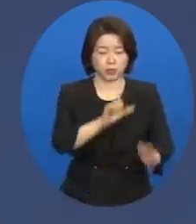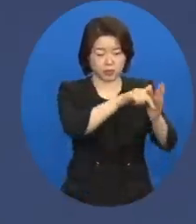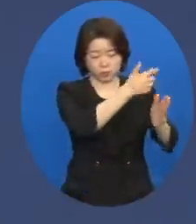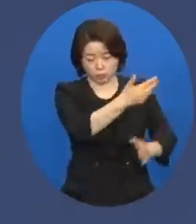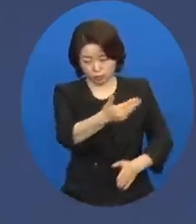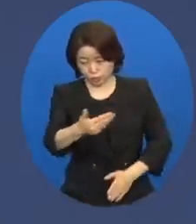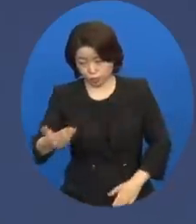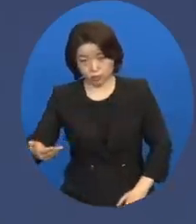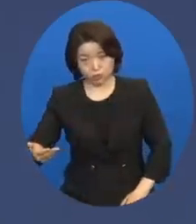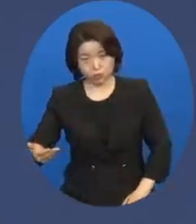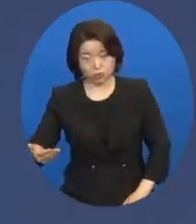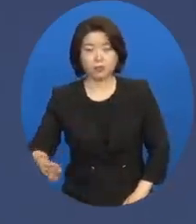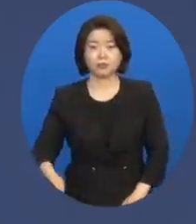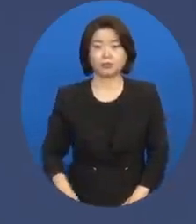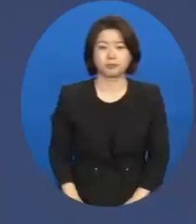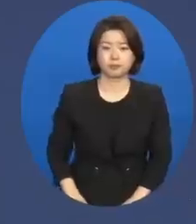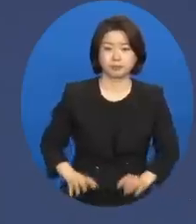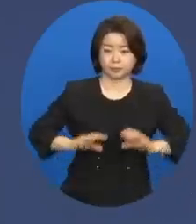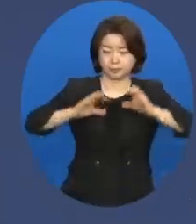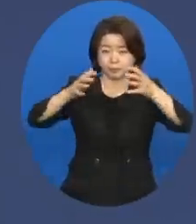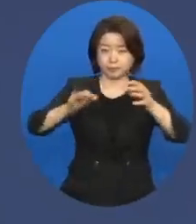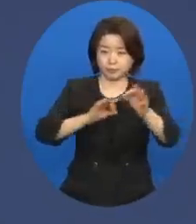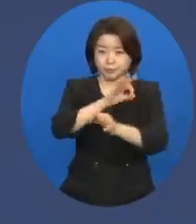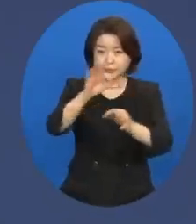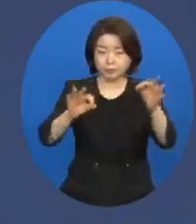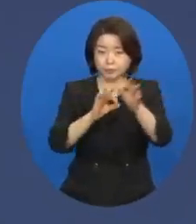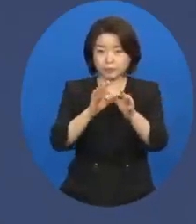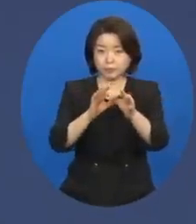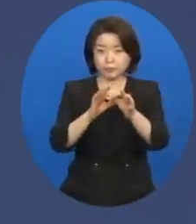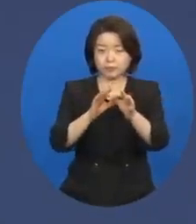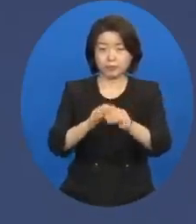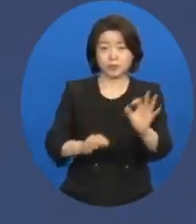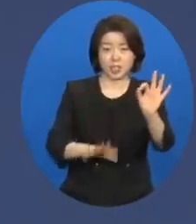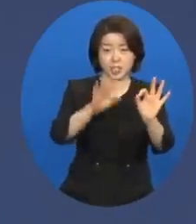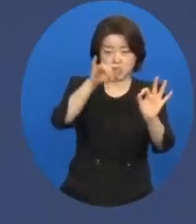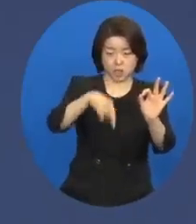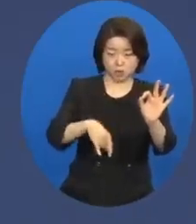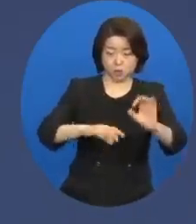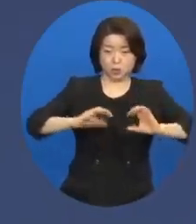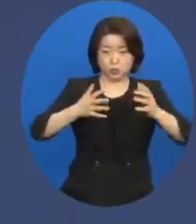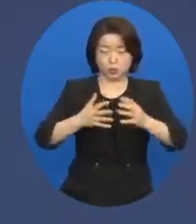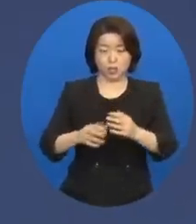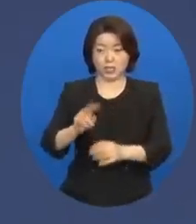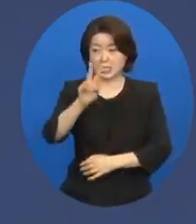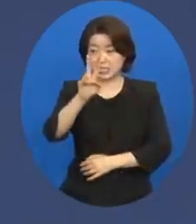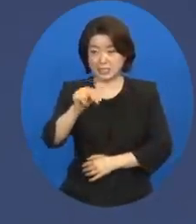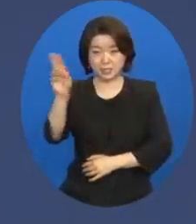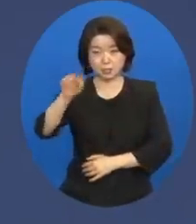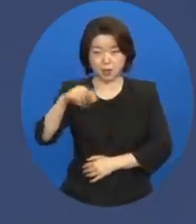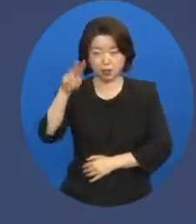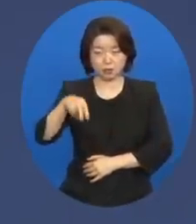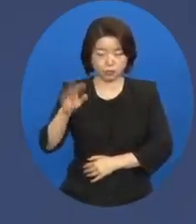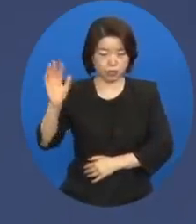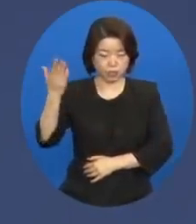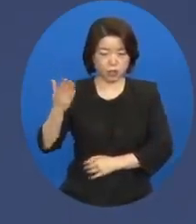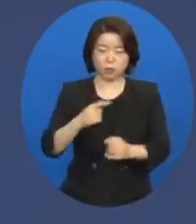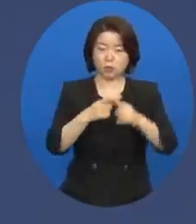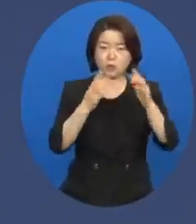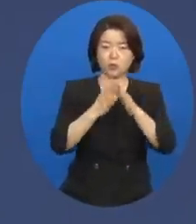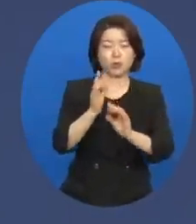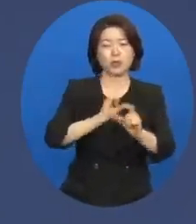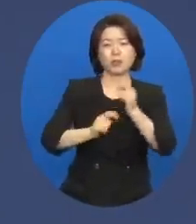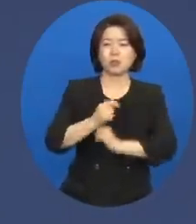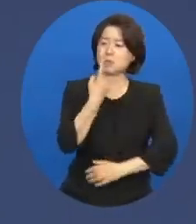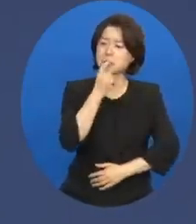지났습니다. 세계 경제 10위 국가 2만 불이 넘어서고 그리고 교회가 점점